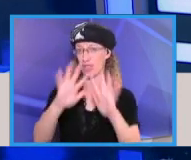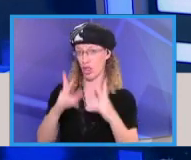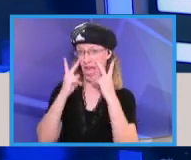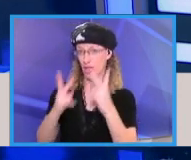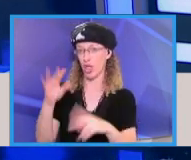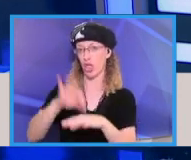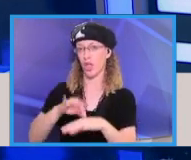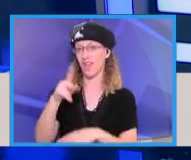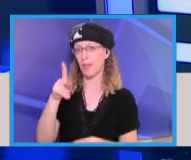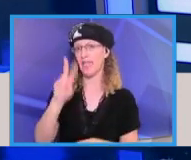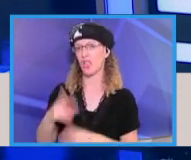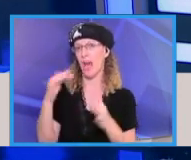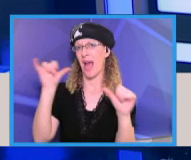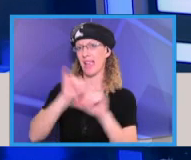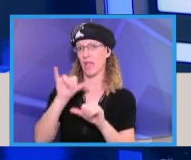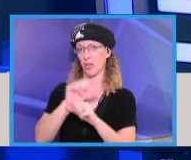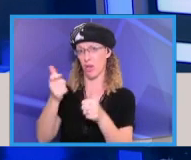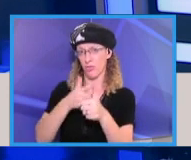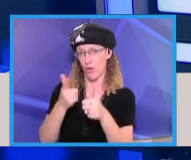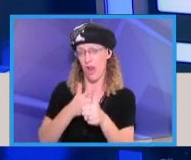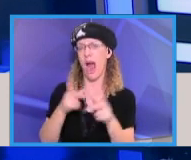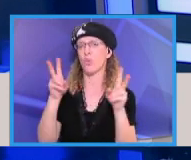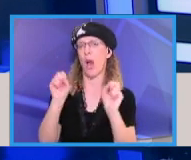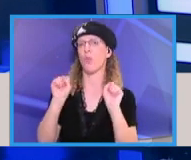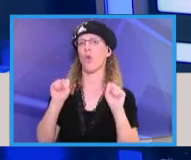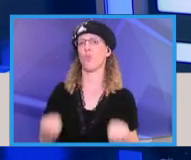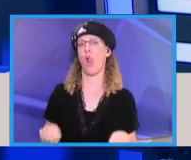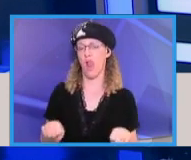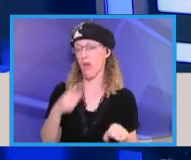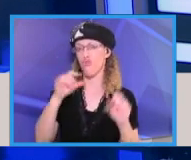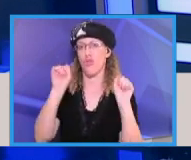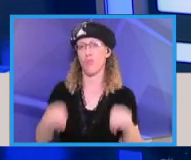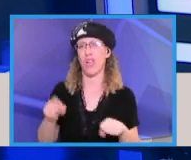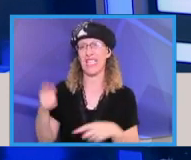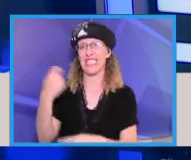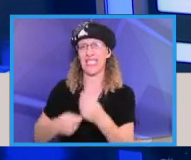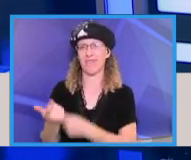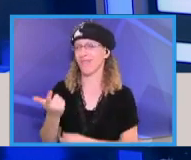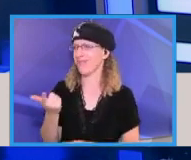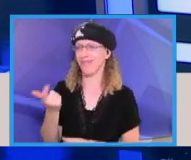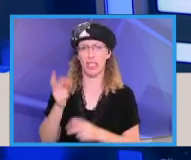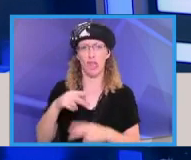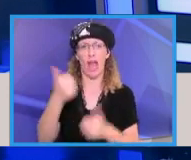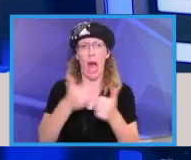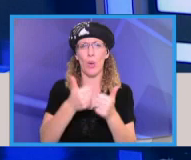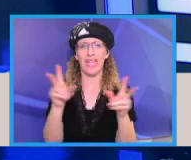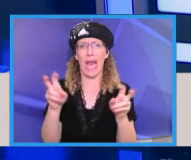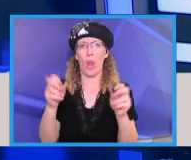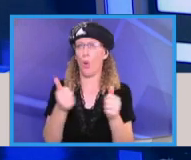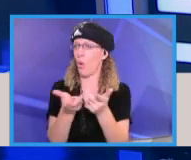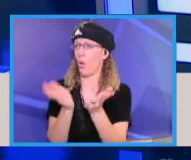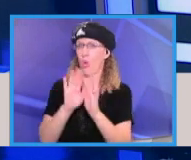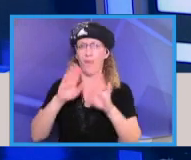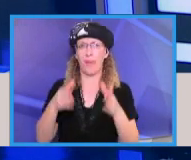של דוקטור פרידמן יש כמה הטעיות. קודם כל המונח מונופול. המונח מונופול הוא לקוח מעולם עסקי בין גופים עסקיים שמתחרים אחד בשני, וזה